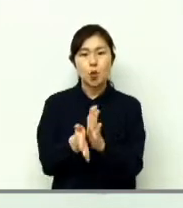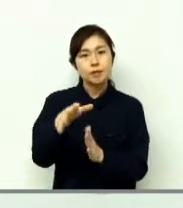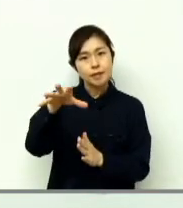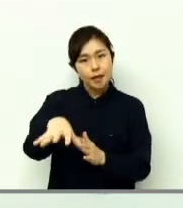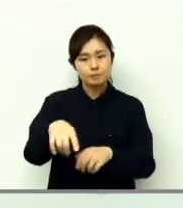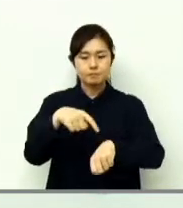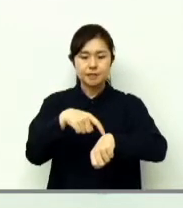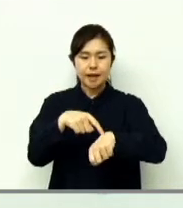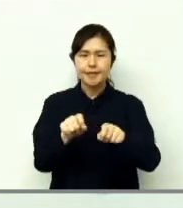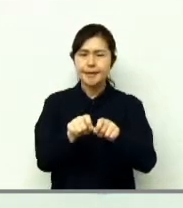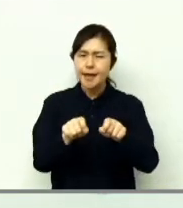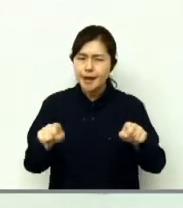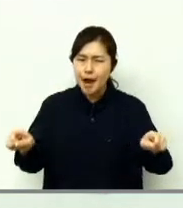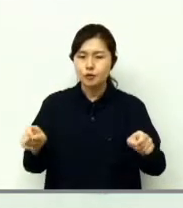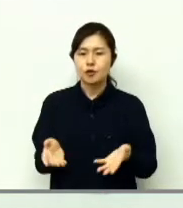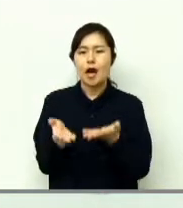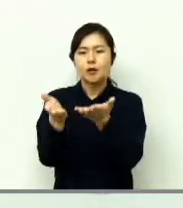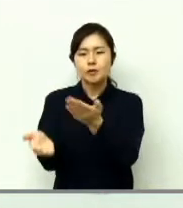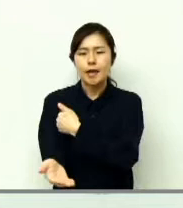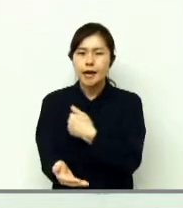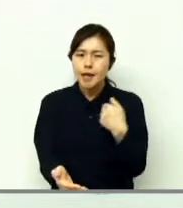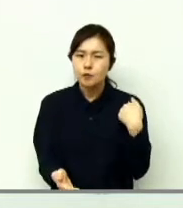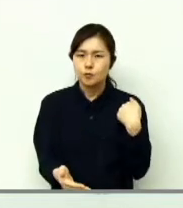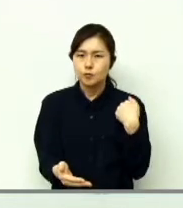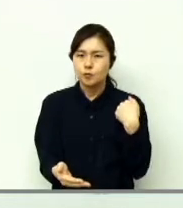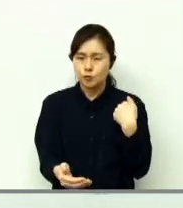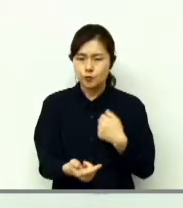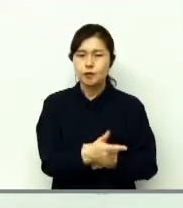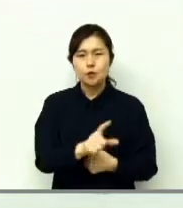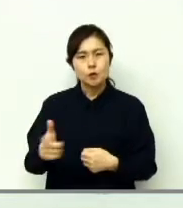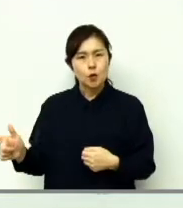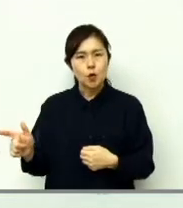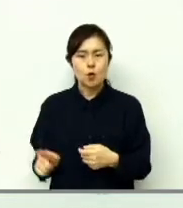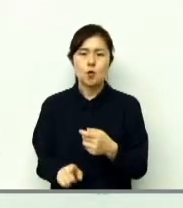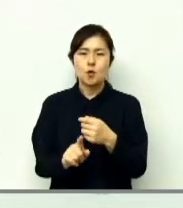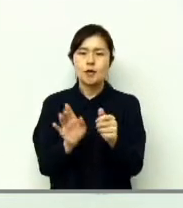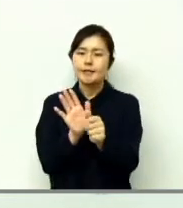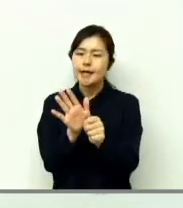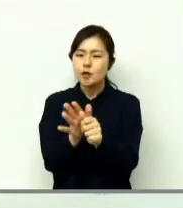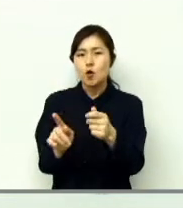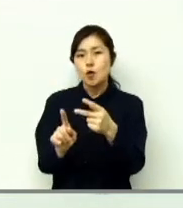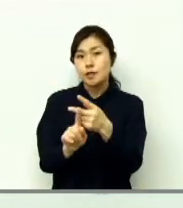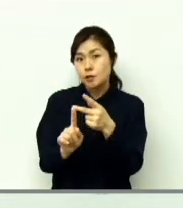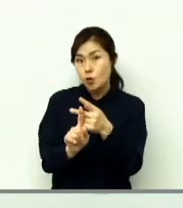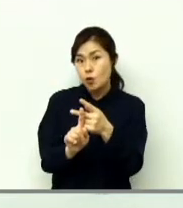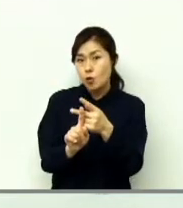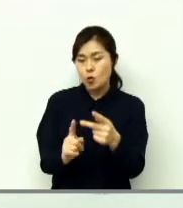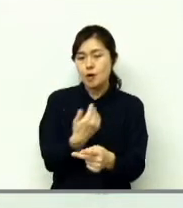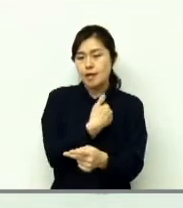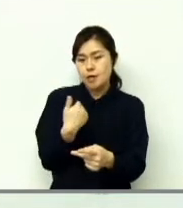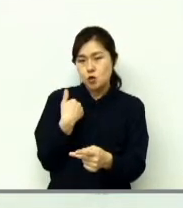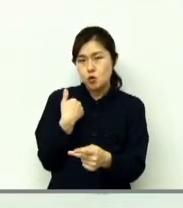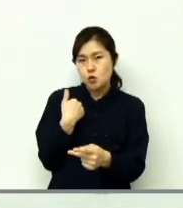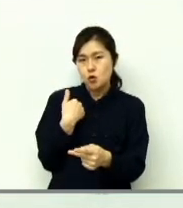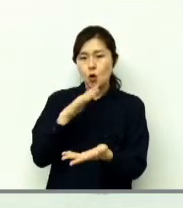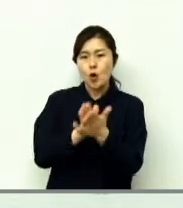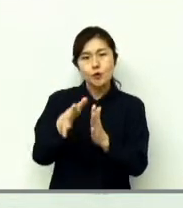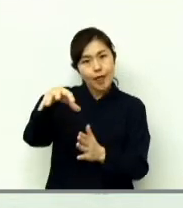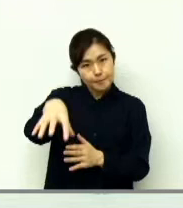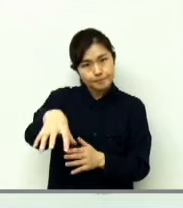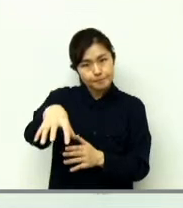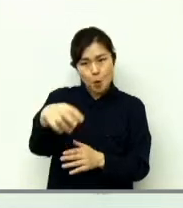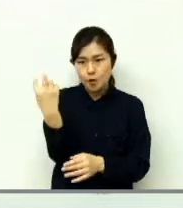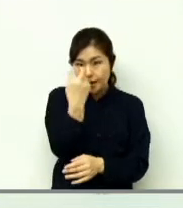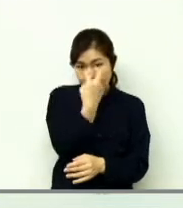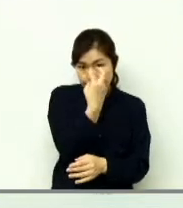育を実施するなど、子育て支援機能の充実にご協力をいただける園を子育て支援型幼